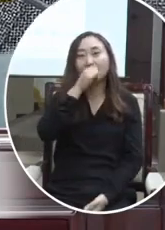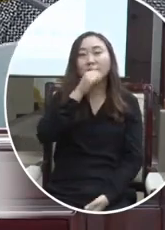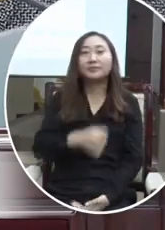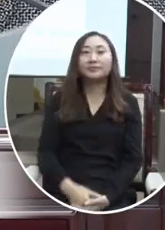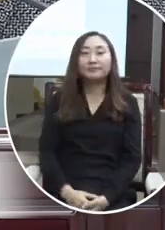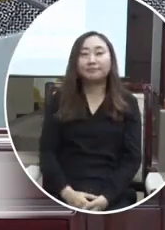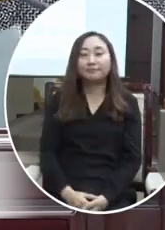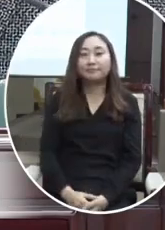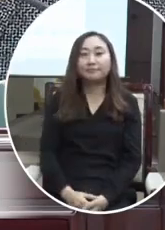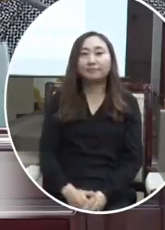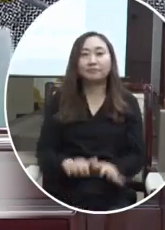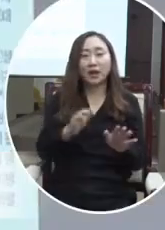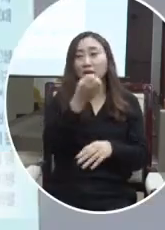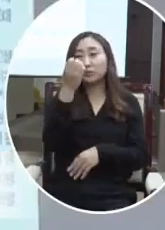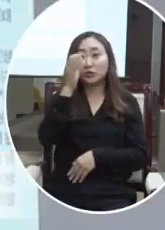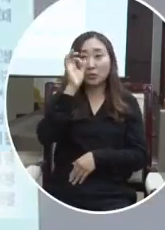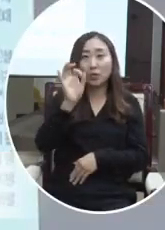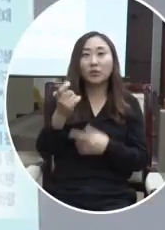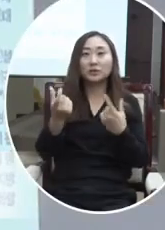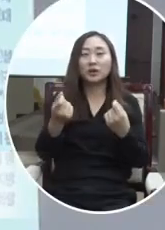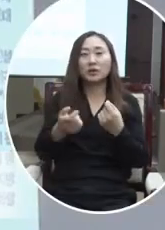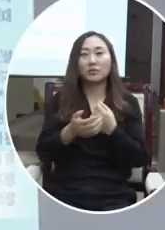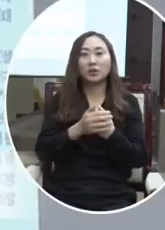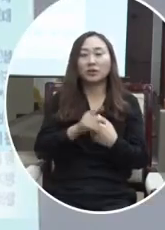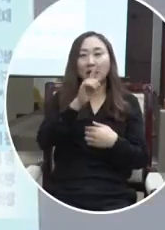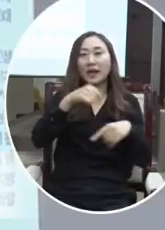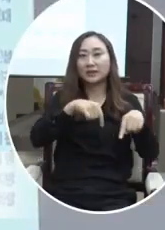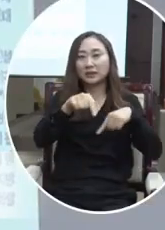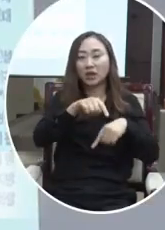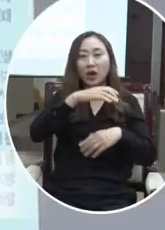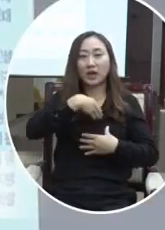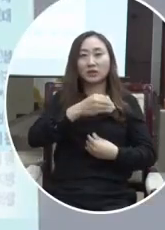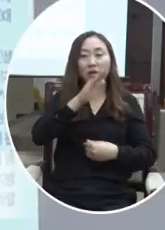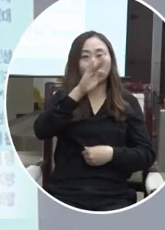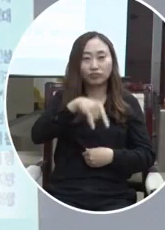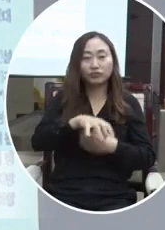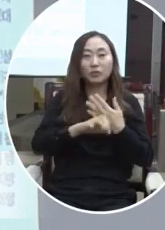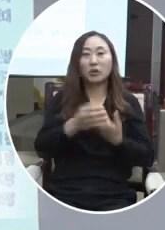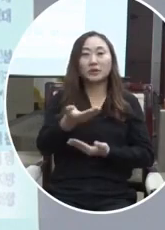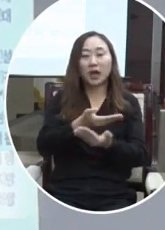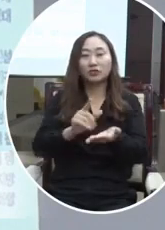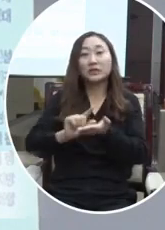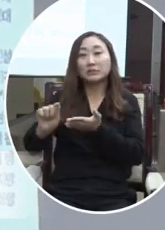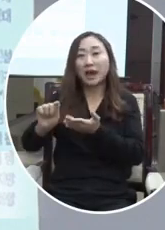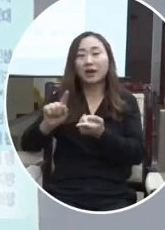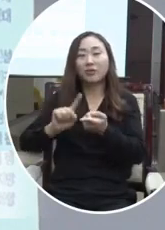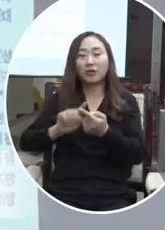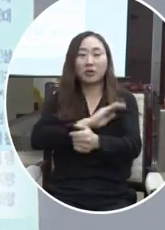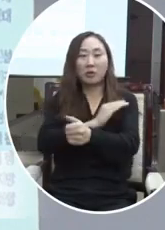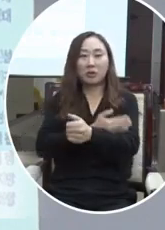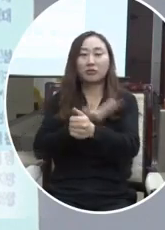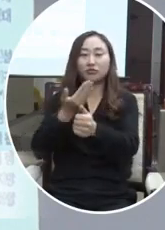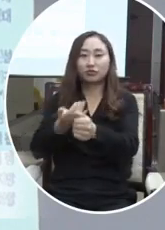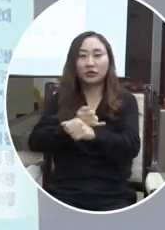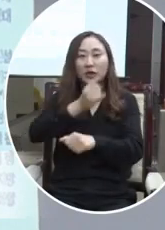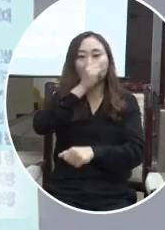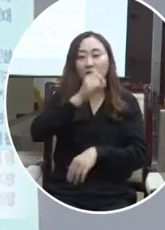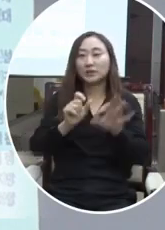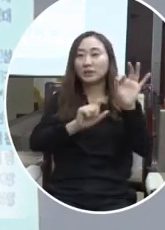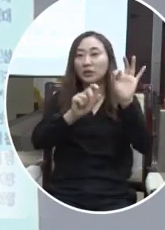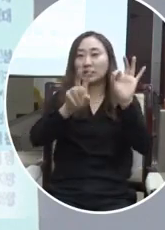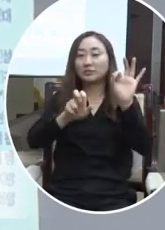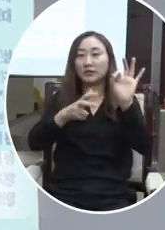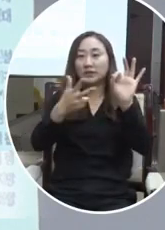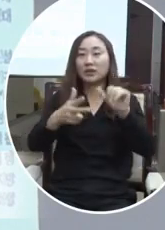있으십니까? 네. 기사에서 보신 바와 같이 행정안전부의 자율과 책임이 조화되는 자치조직권 확충 방안이